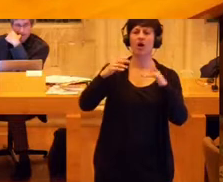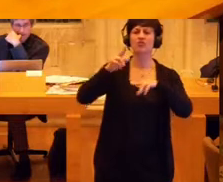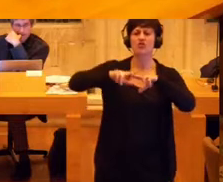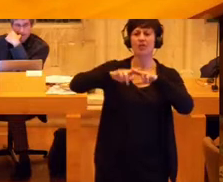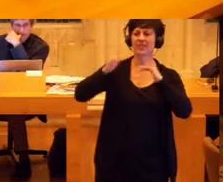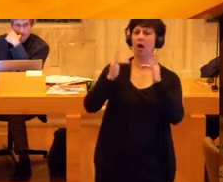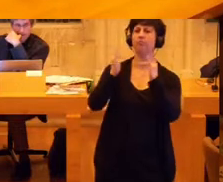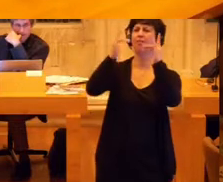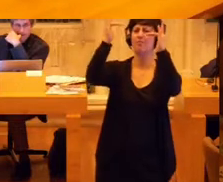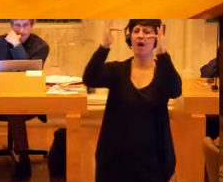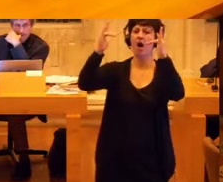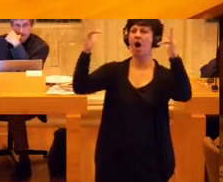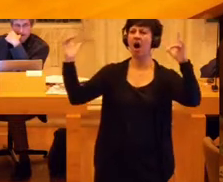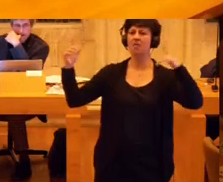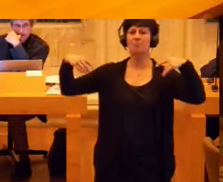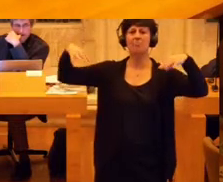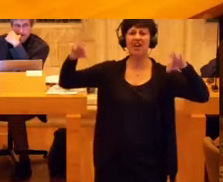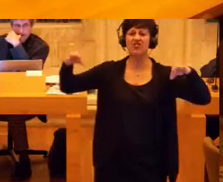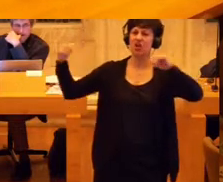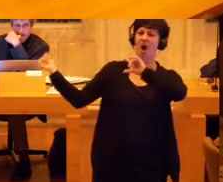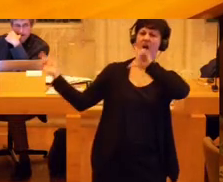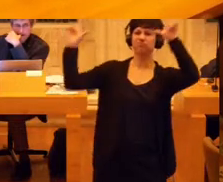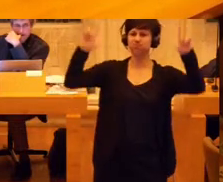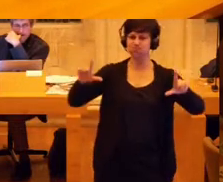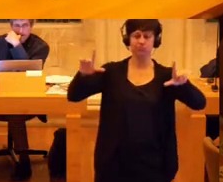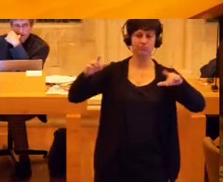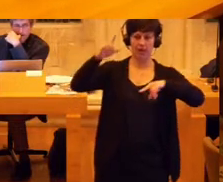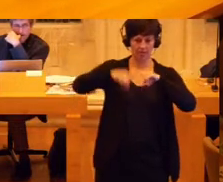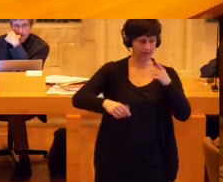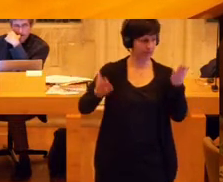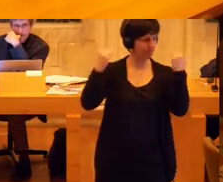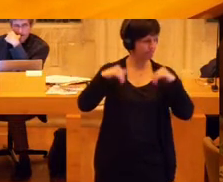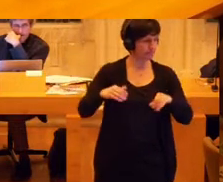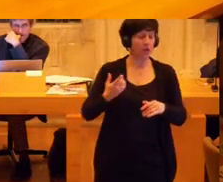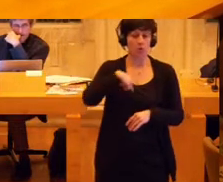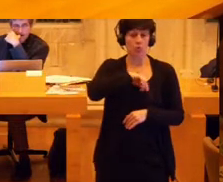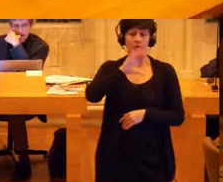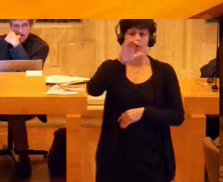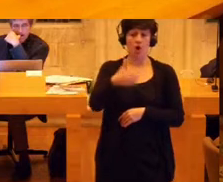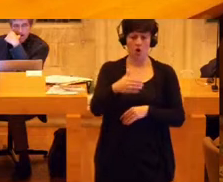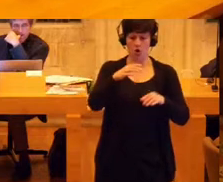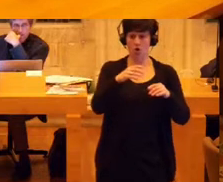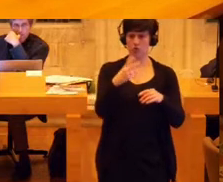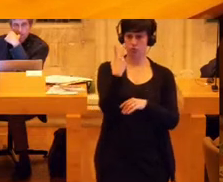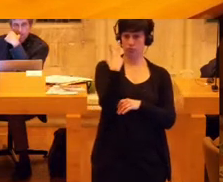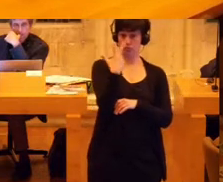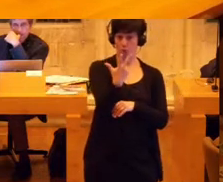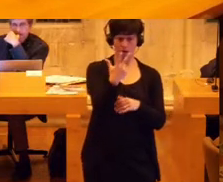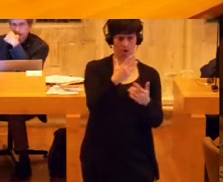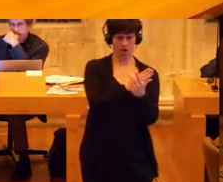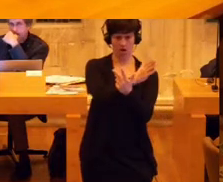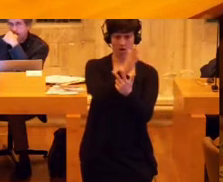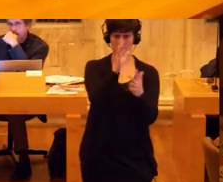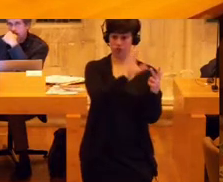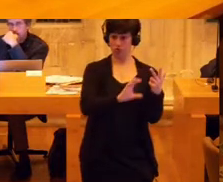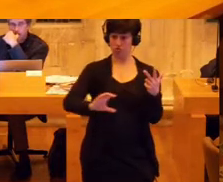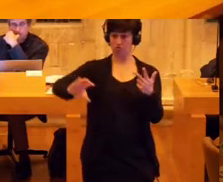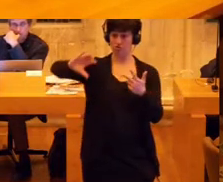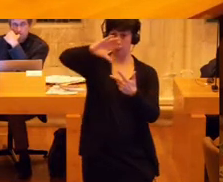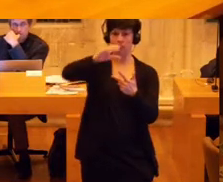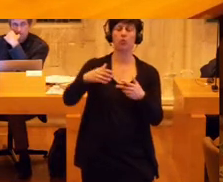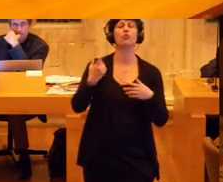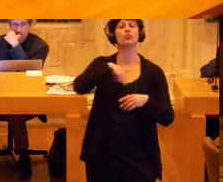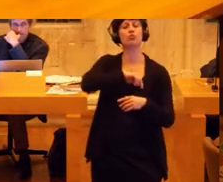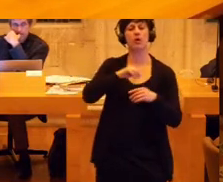En termes de cartographie ensuite, on a trois zonages à l'échelle de la ville de Caen. Alors on prend cette carte de Caen-la-Mer pour situer